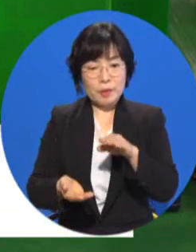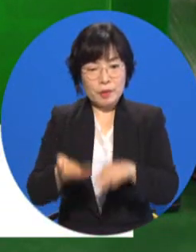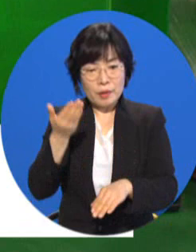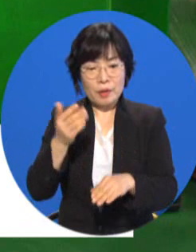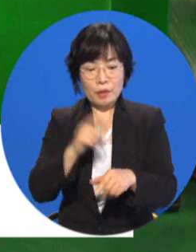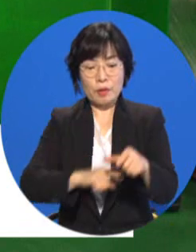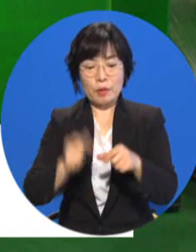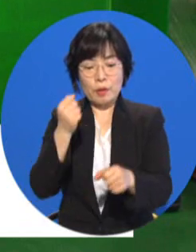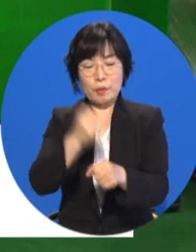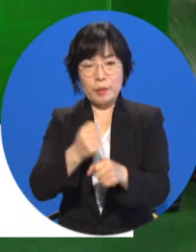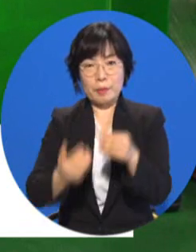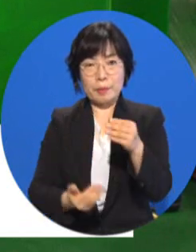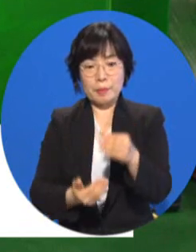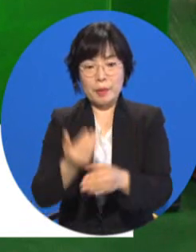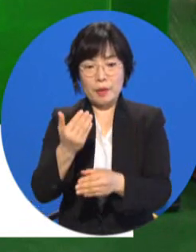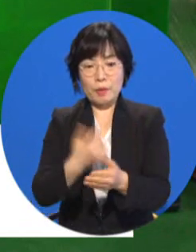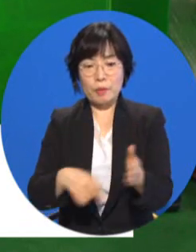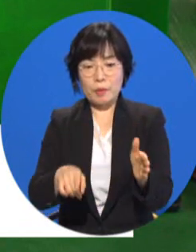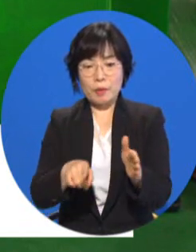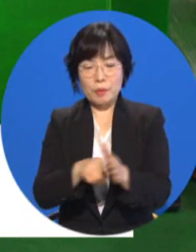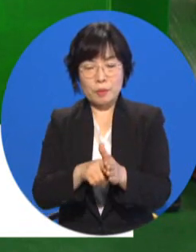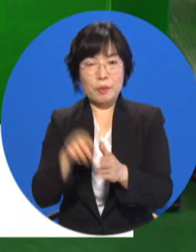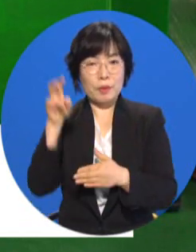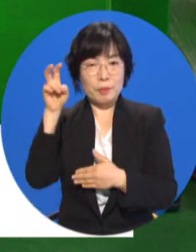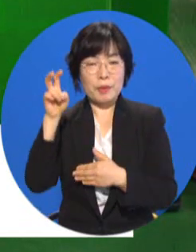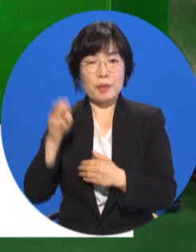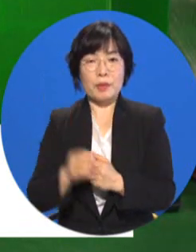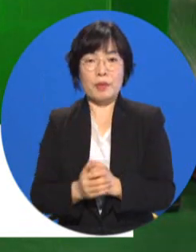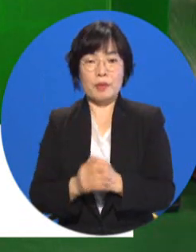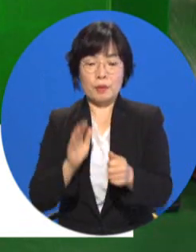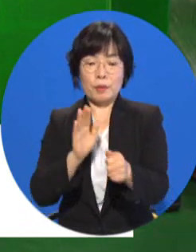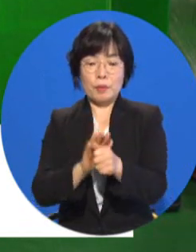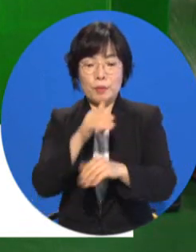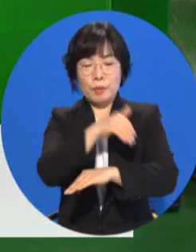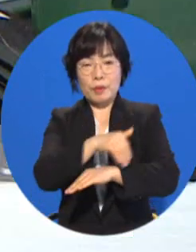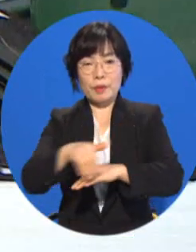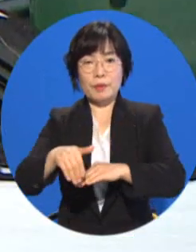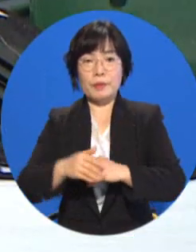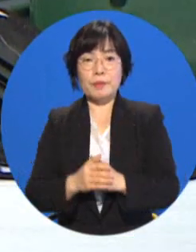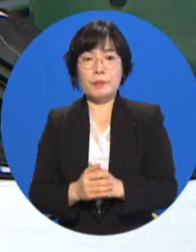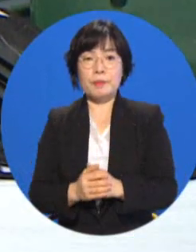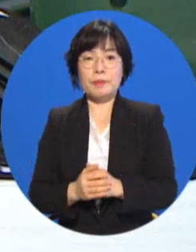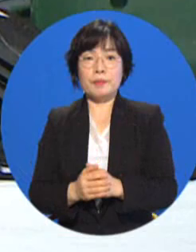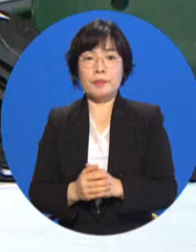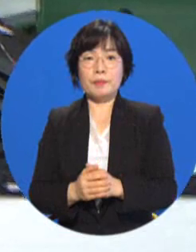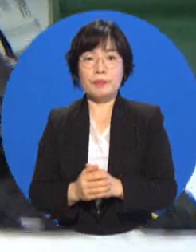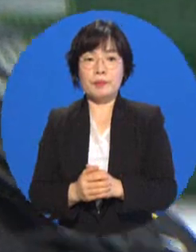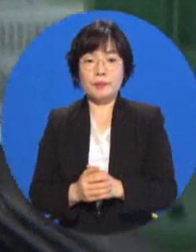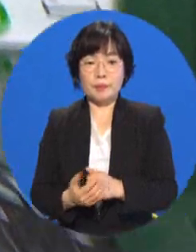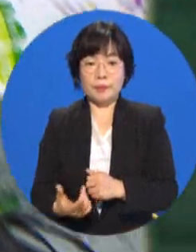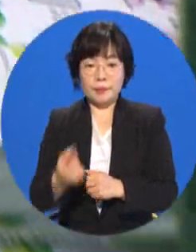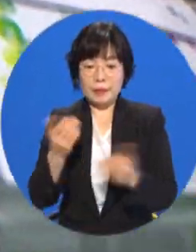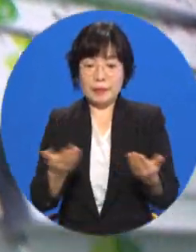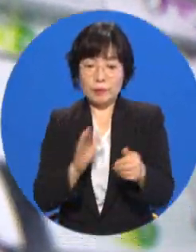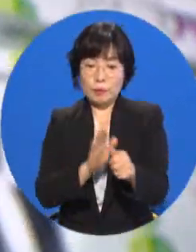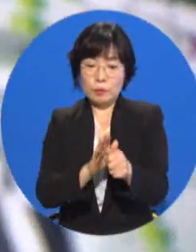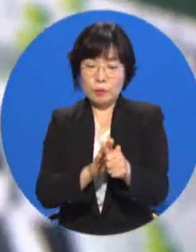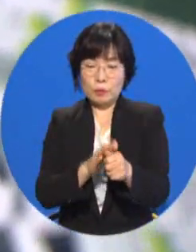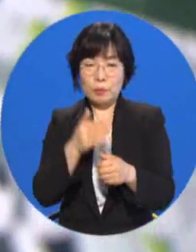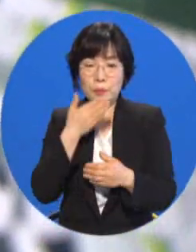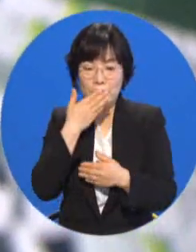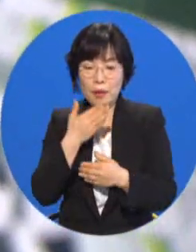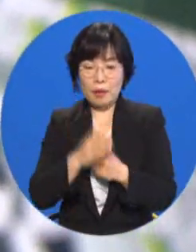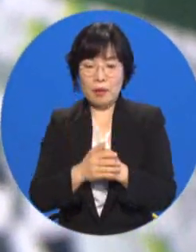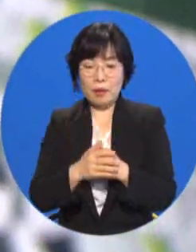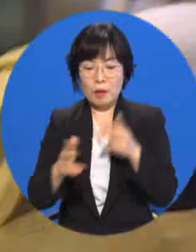장의 추가 생산을 할 수 있을 것으로 예상하고 있습니다. 당장 일손은 덜었지만